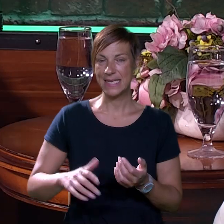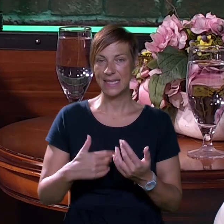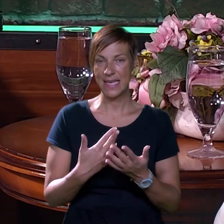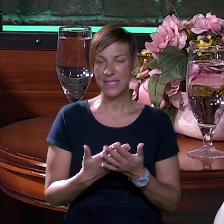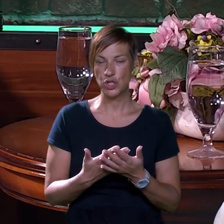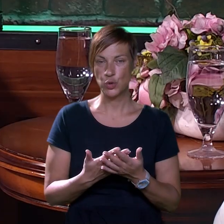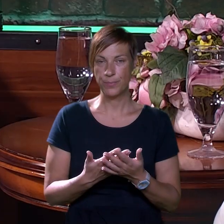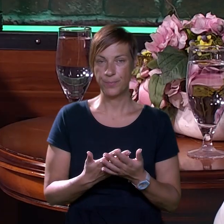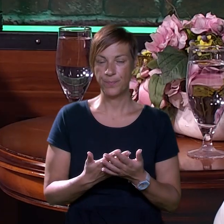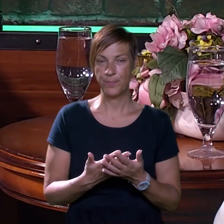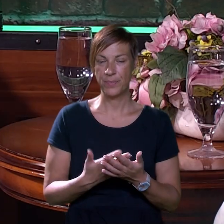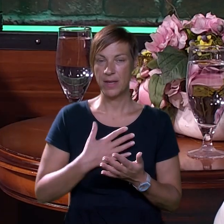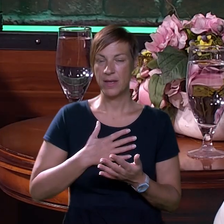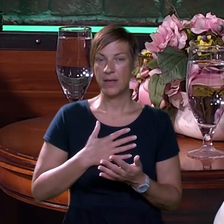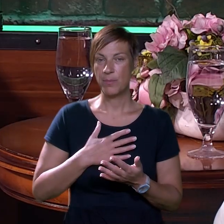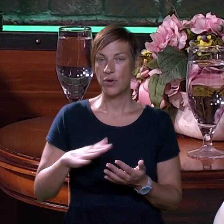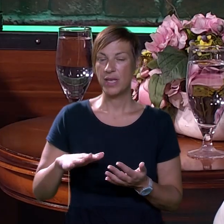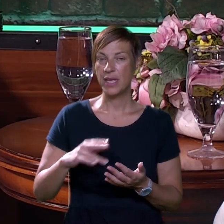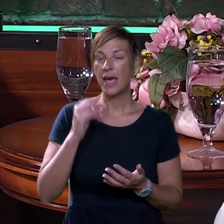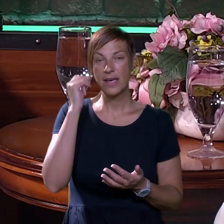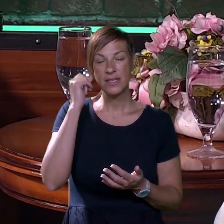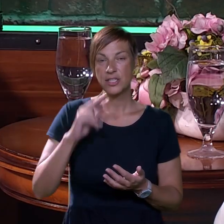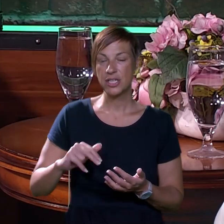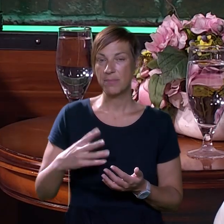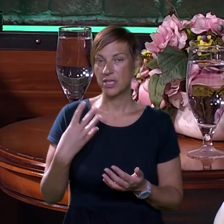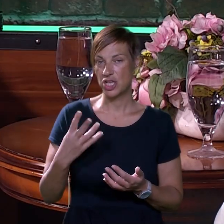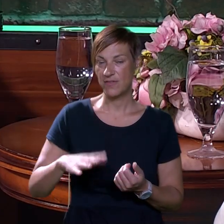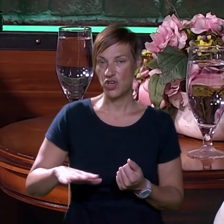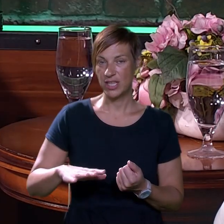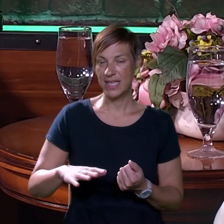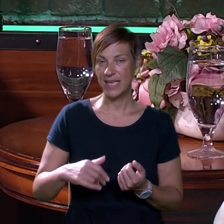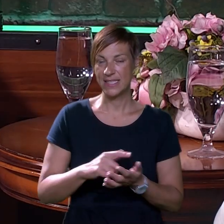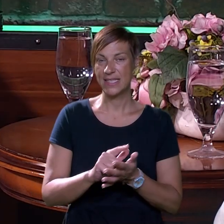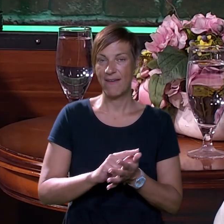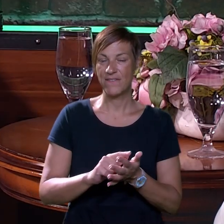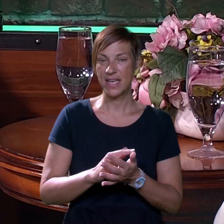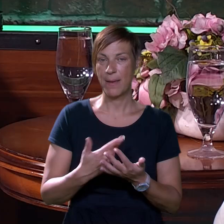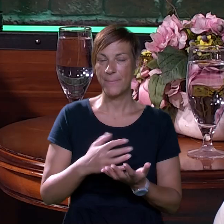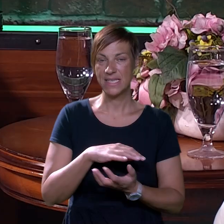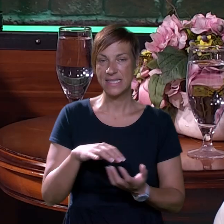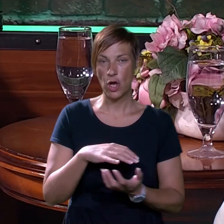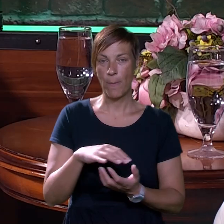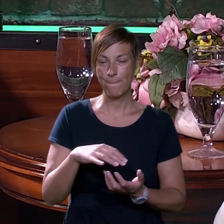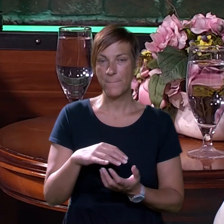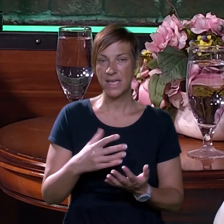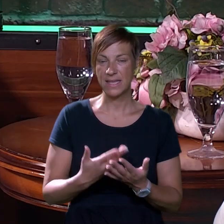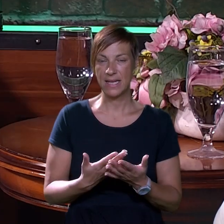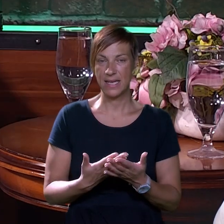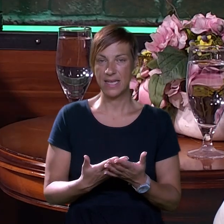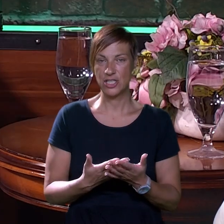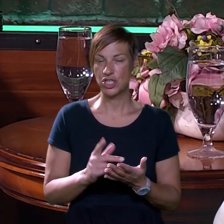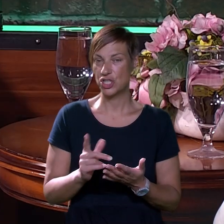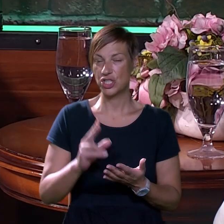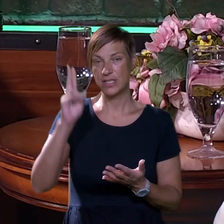djecu. Moja čer ima 4 djece i treba joj pomoć. Vrijeme za svoju obitelj je